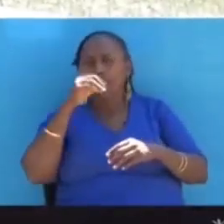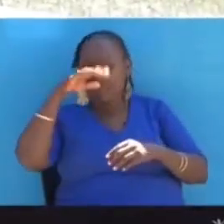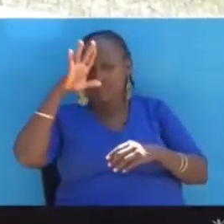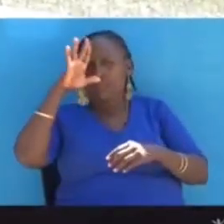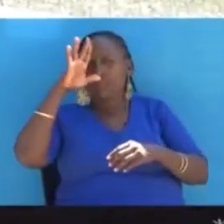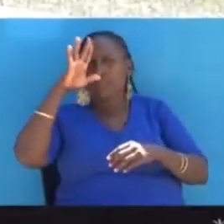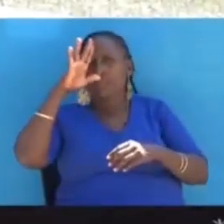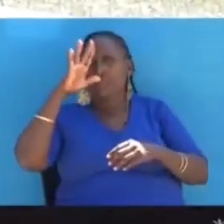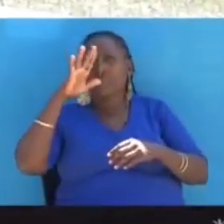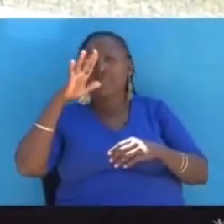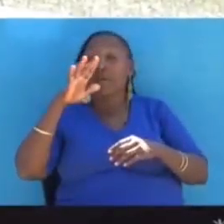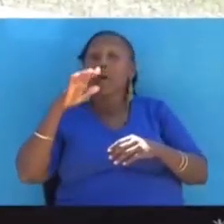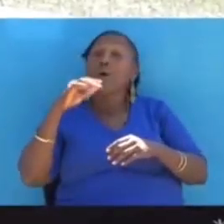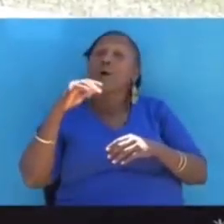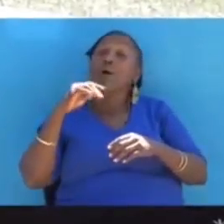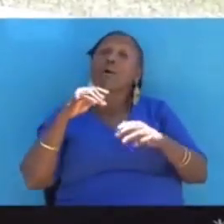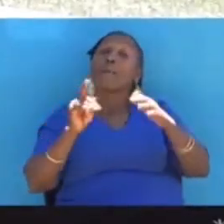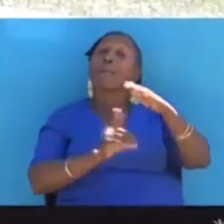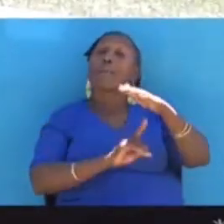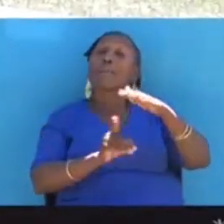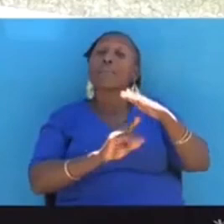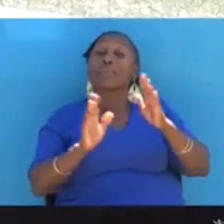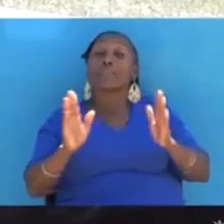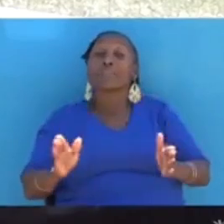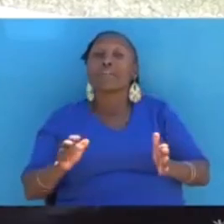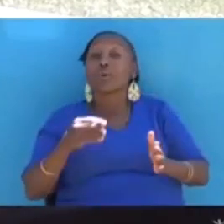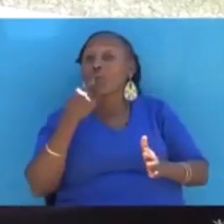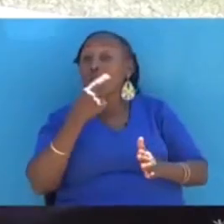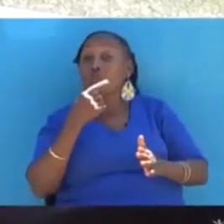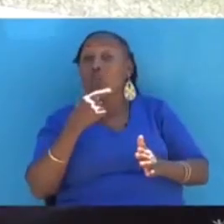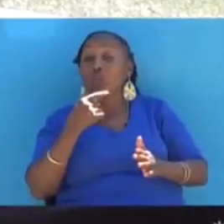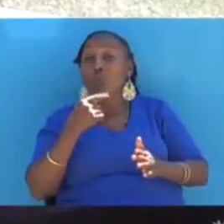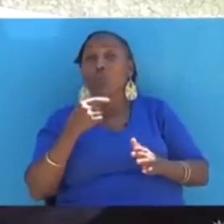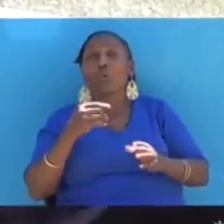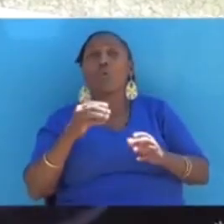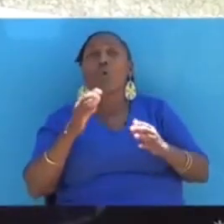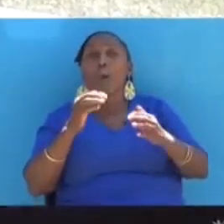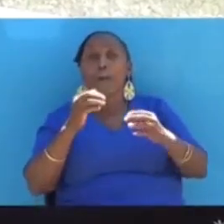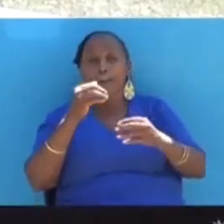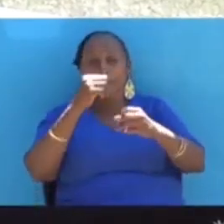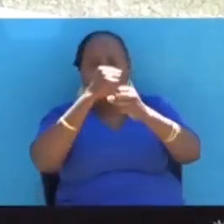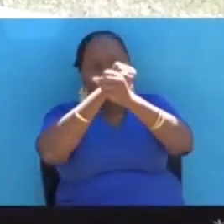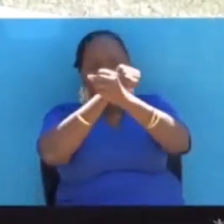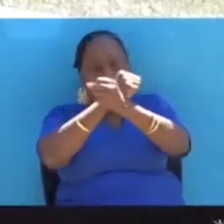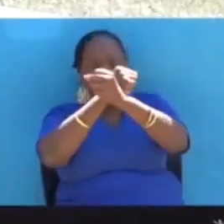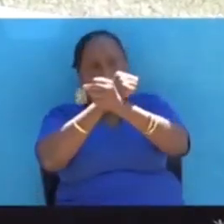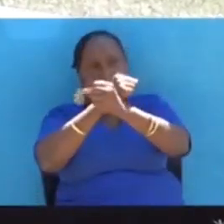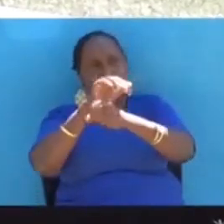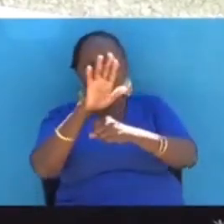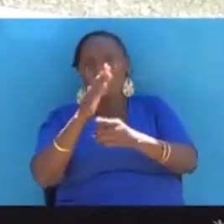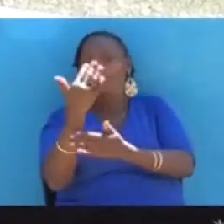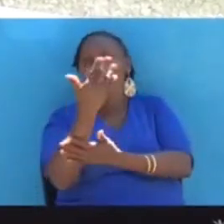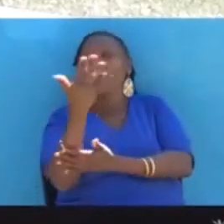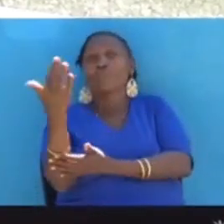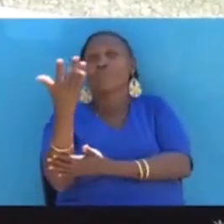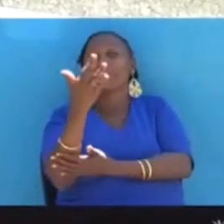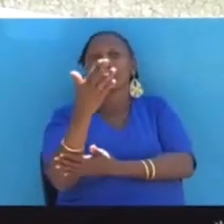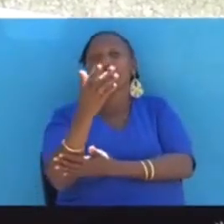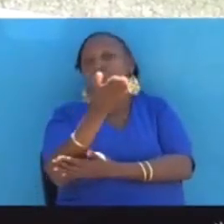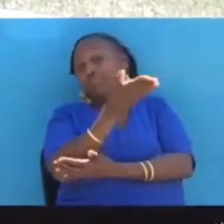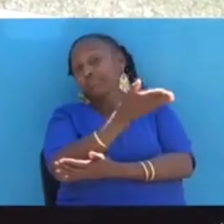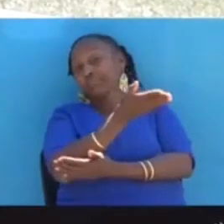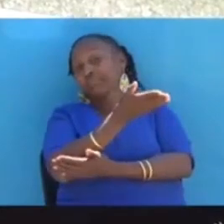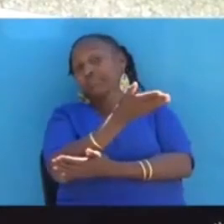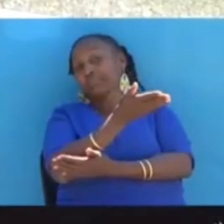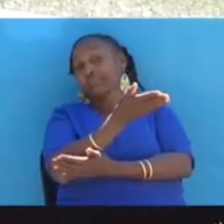waziri wa kulinda mau ndio huyu mtoto wenu anaitwa Soipan. Sasa ni fitina gani wataleta ingine hapa?